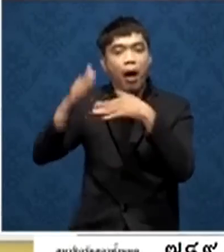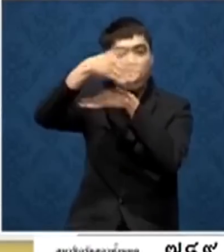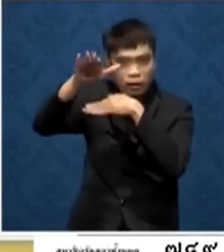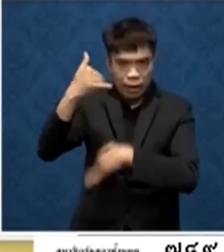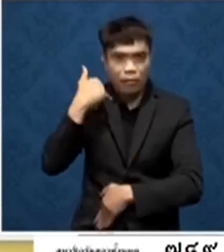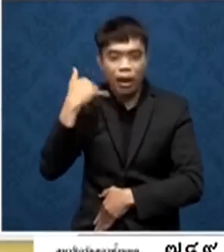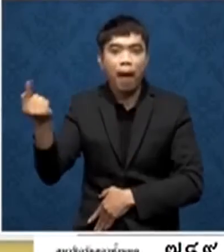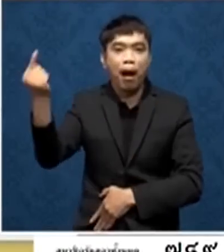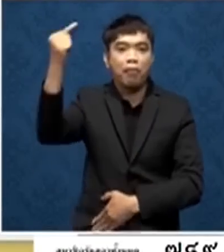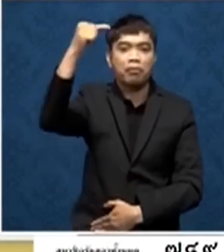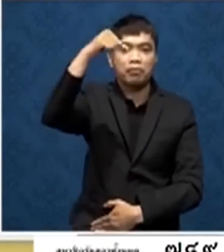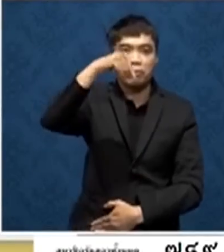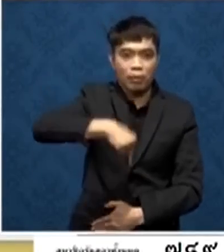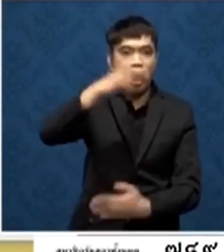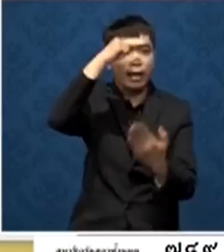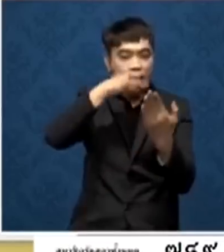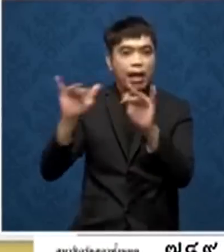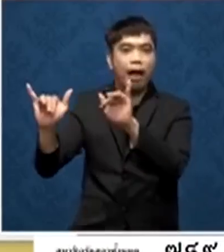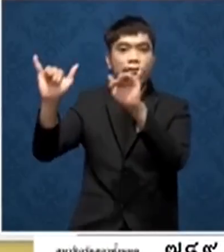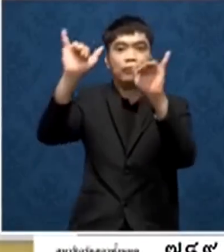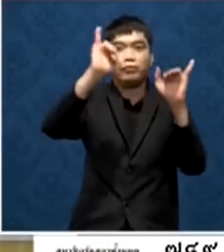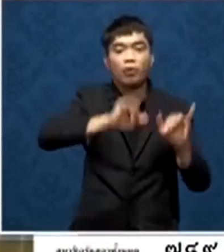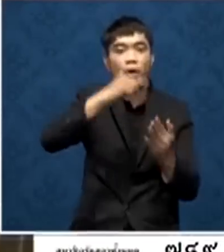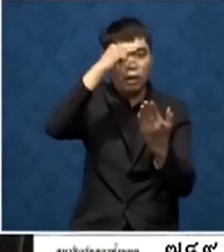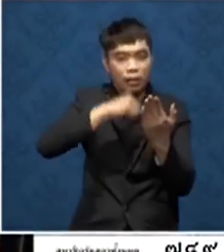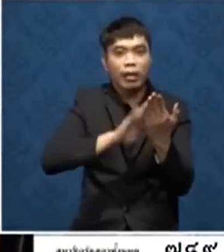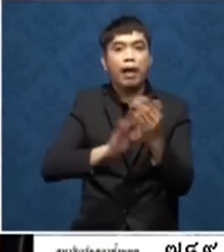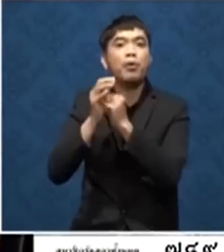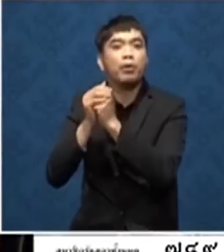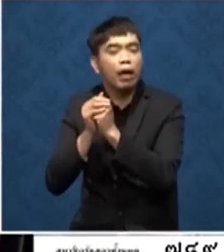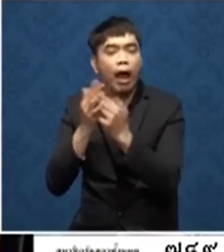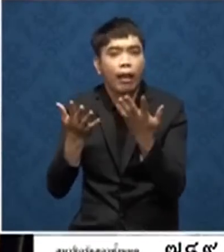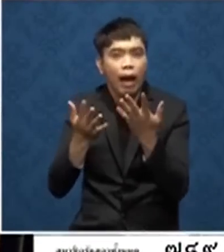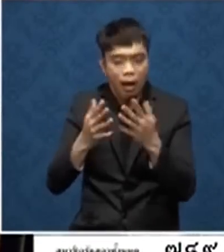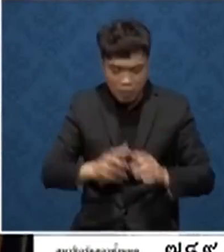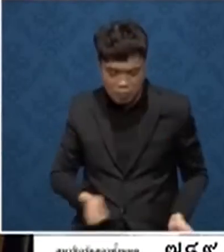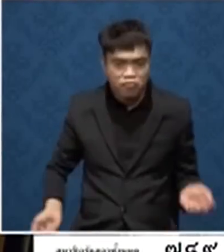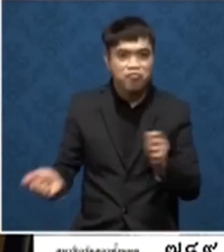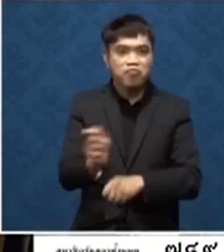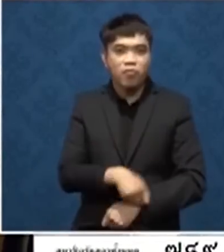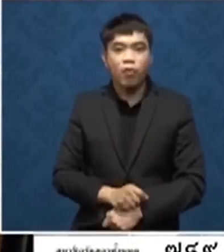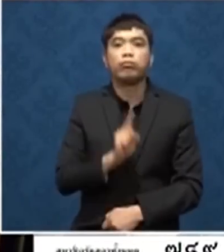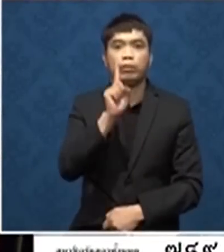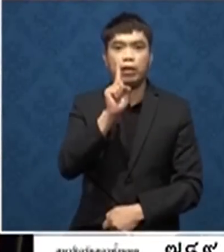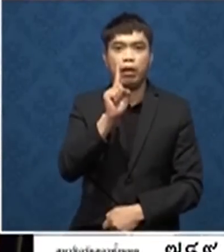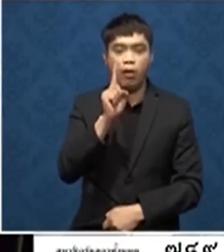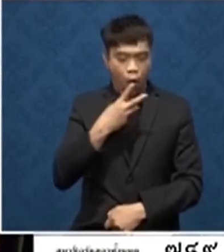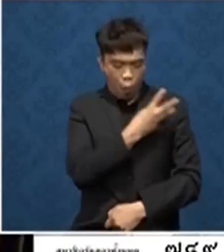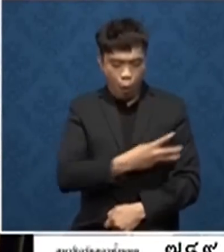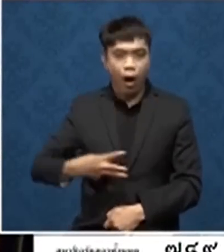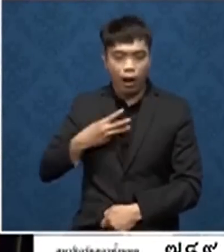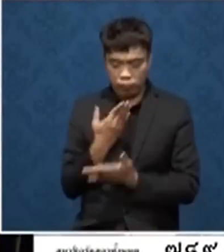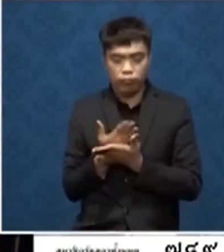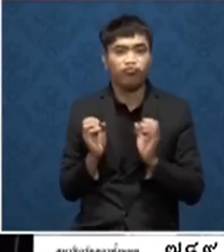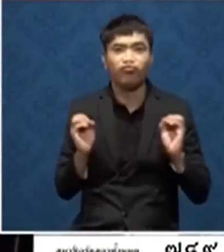เสื่อผืนหมอนใบแบบคนอื่นหรอกครับอย่างที่ว่าคนจีนมามีโสร่งผืนเดียวครับไม่มีหรอกสตางค์